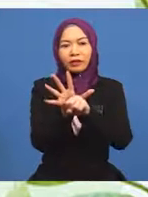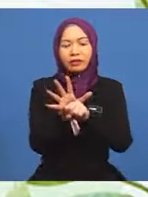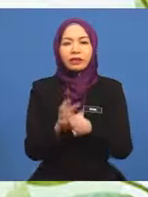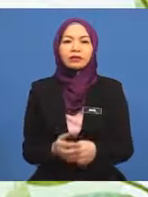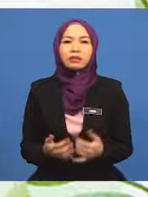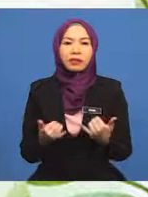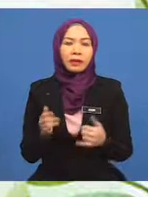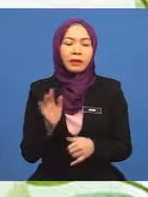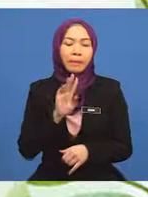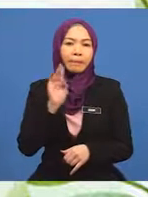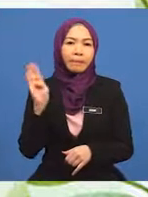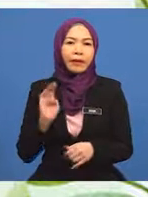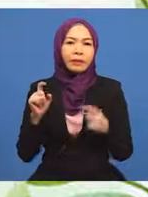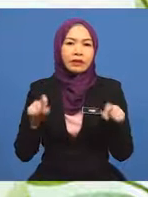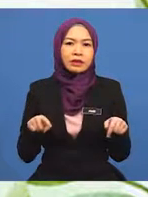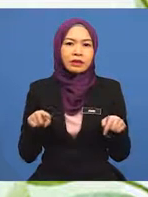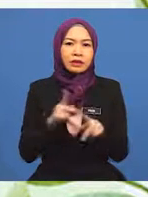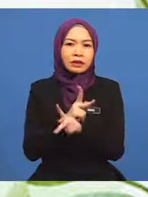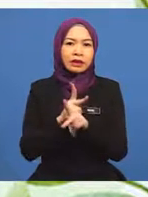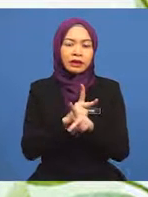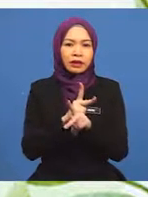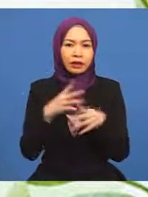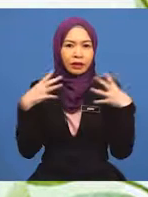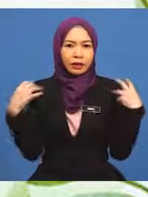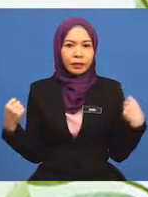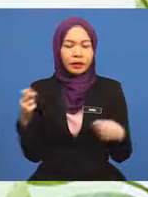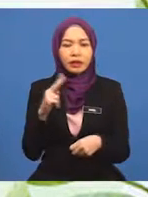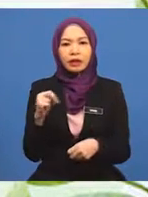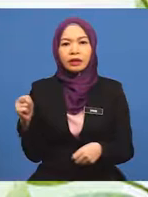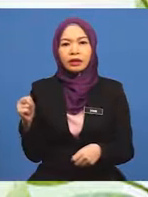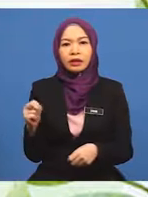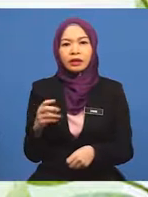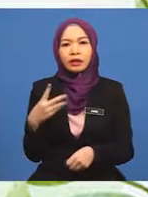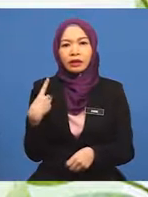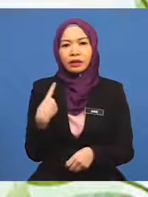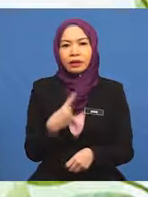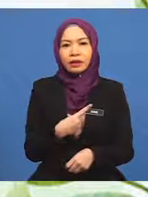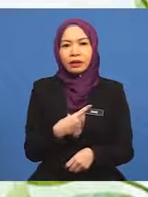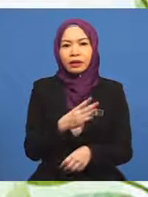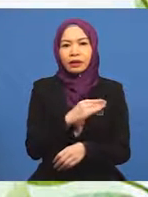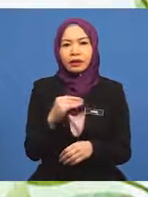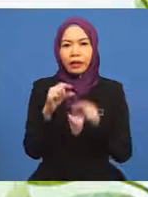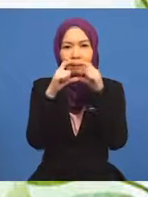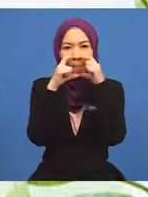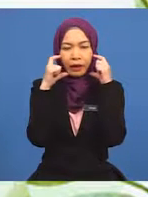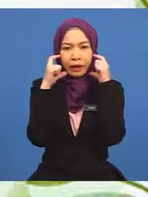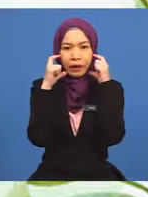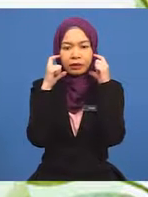juga sentiasa memakai pelitup muka ketika berada di kawasan